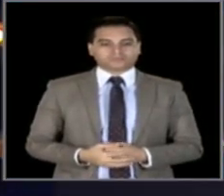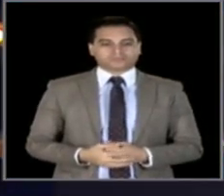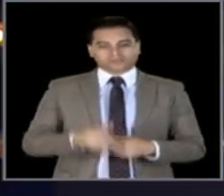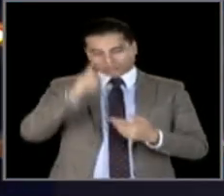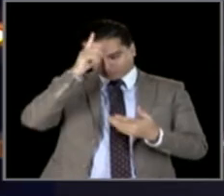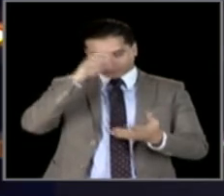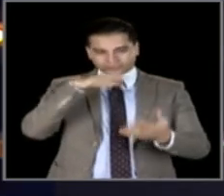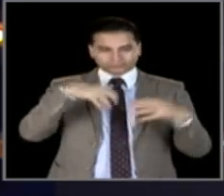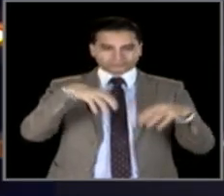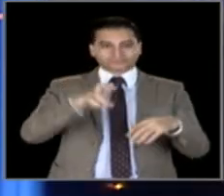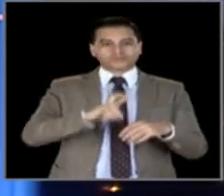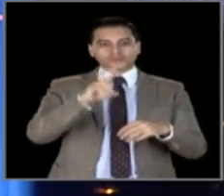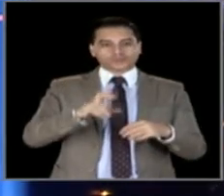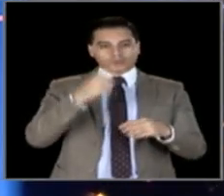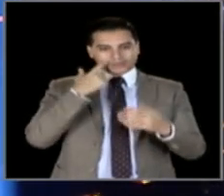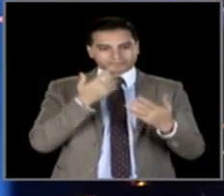جغرافيا. والسؤال هو: